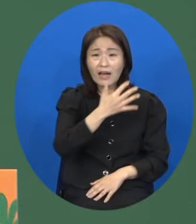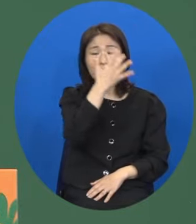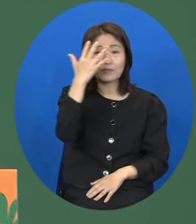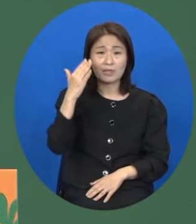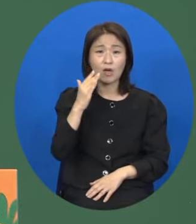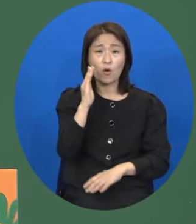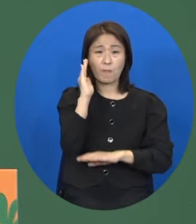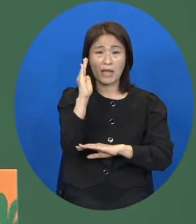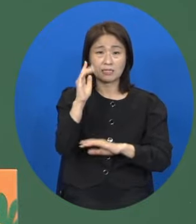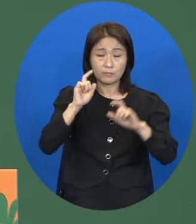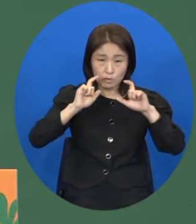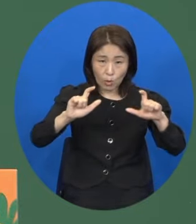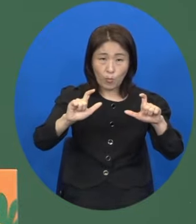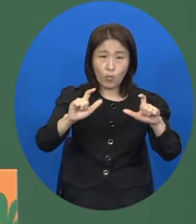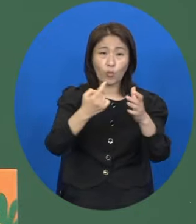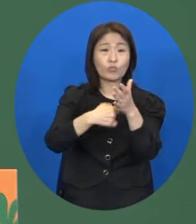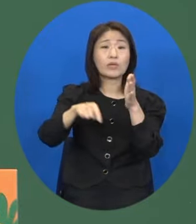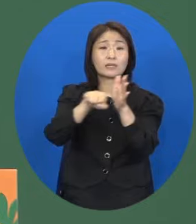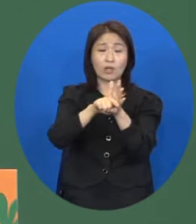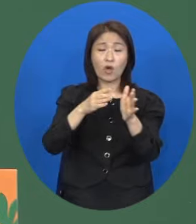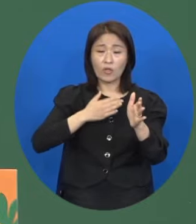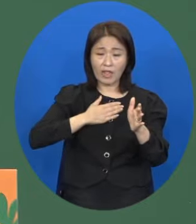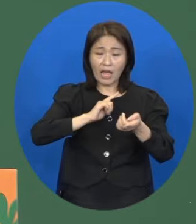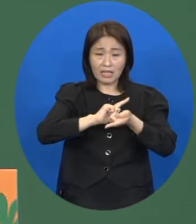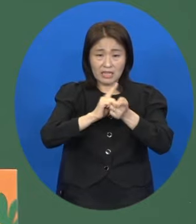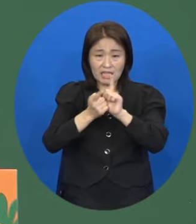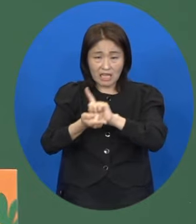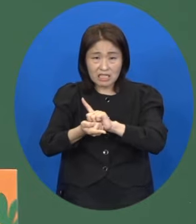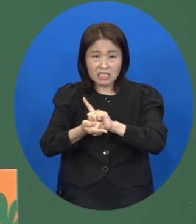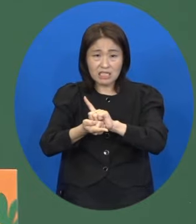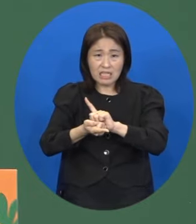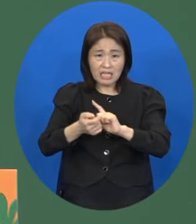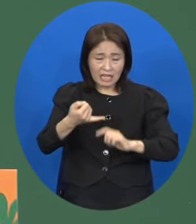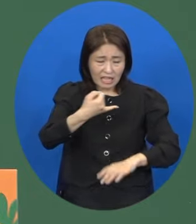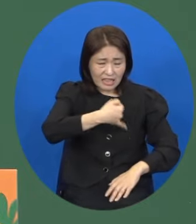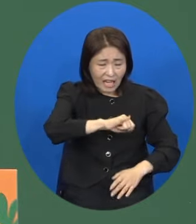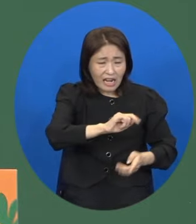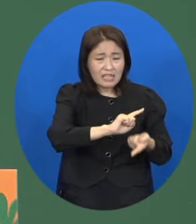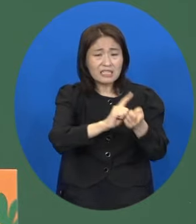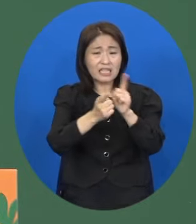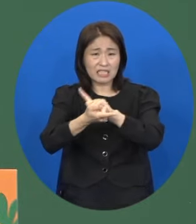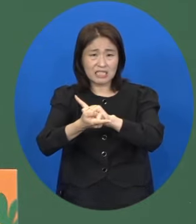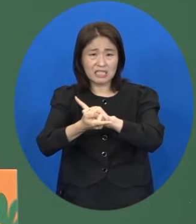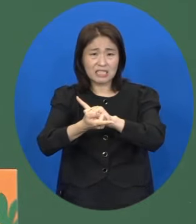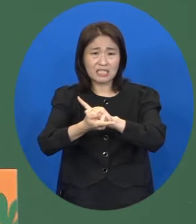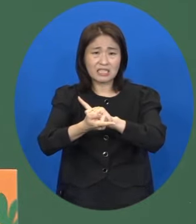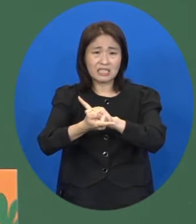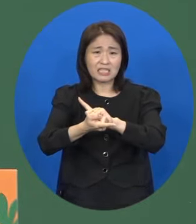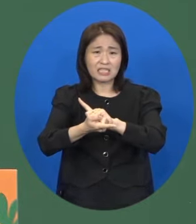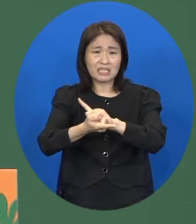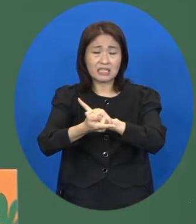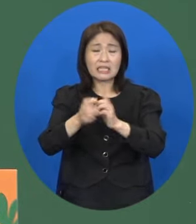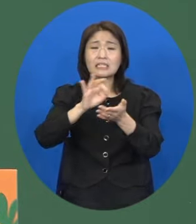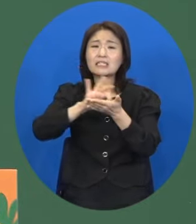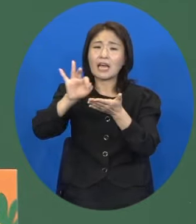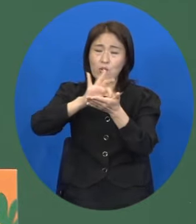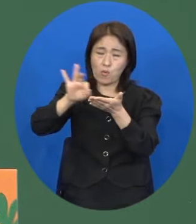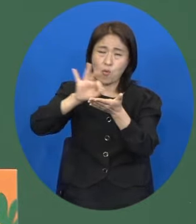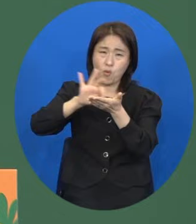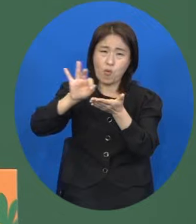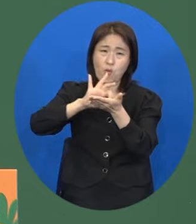위해 나를 대신, 내 손을 대신, 내 다리를 대신